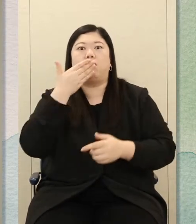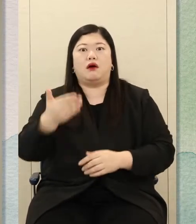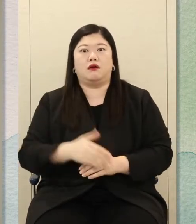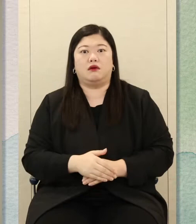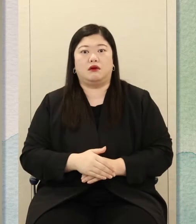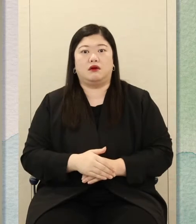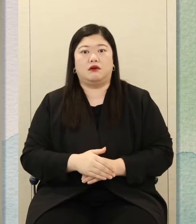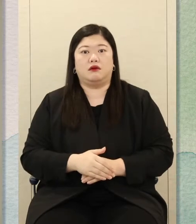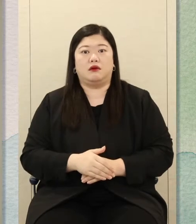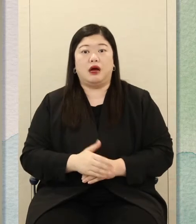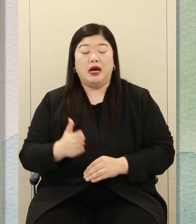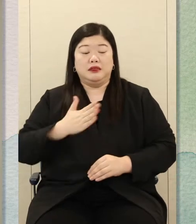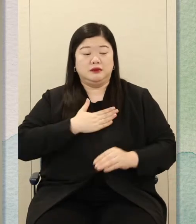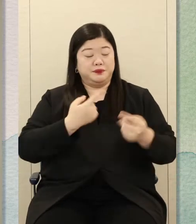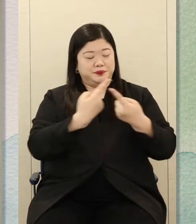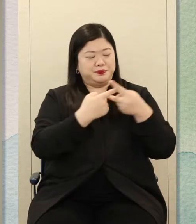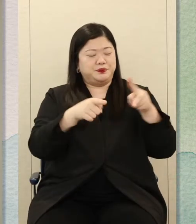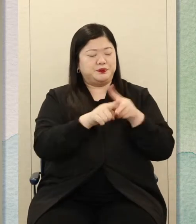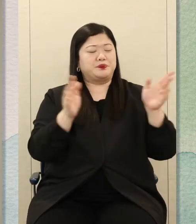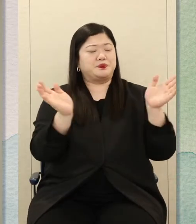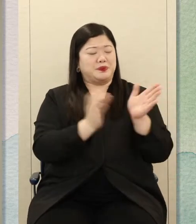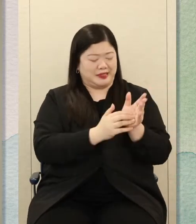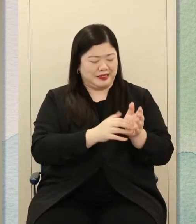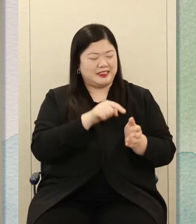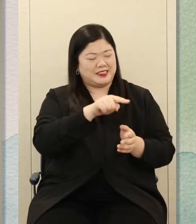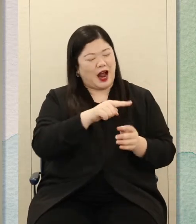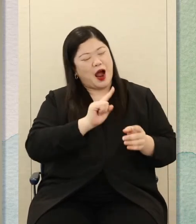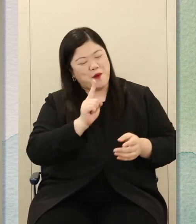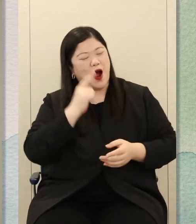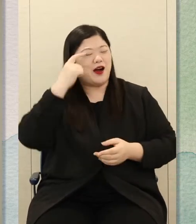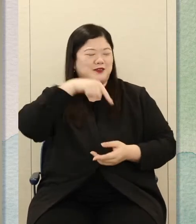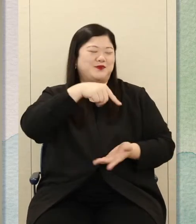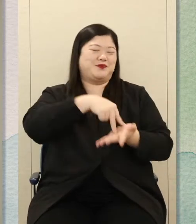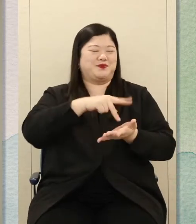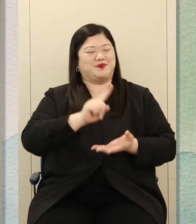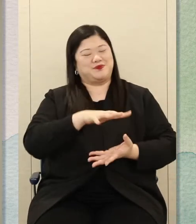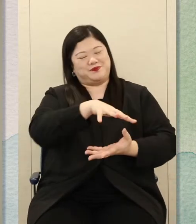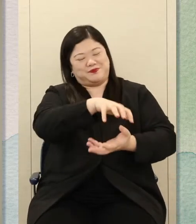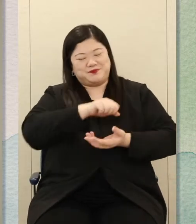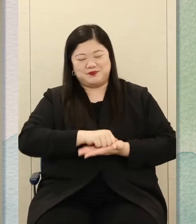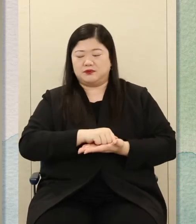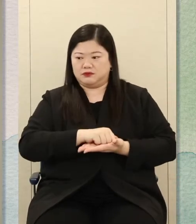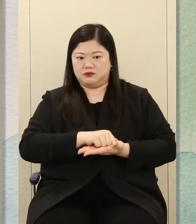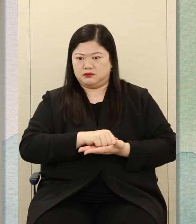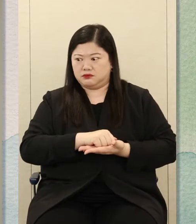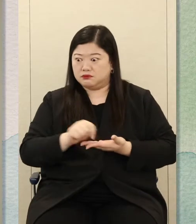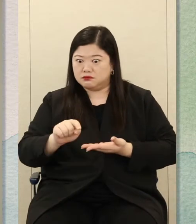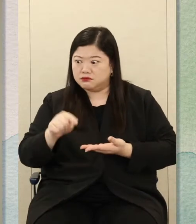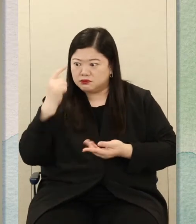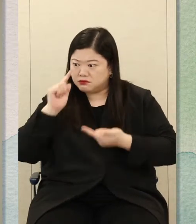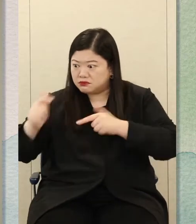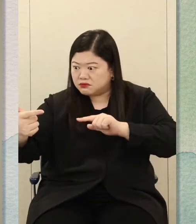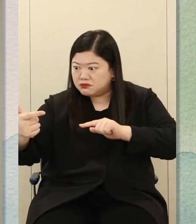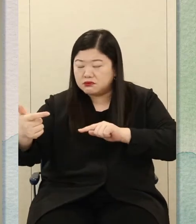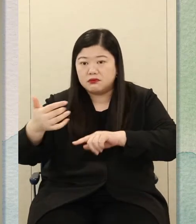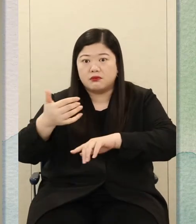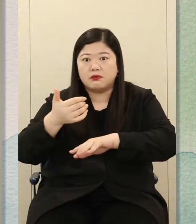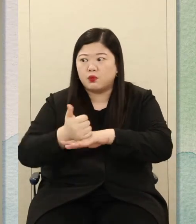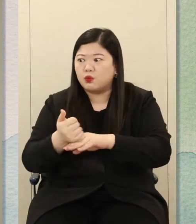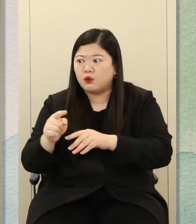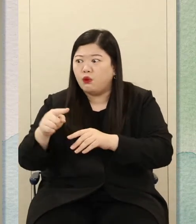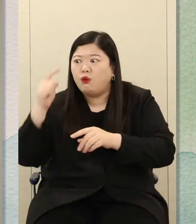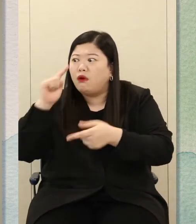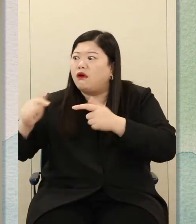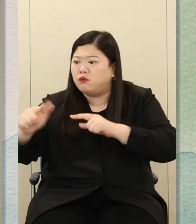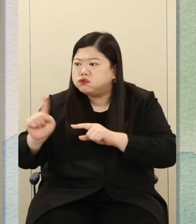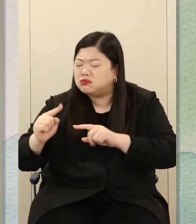부분도 있고 내가 이해한 부분하고 다르게 이해하는 부분도 생겨나니까요. 그래서 이 사람 저 사람 얘기를 이렇게